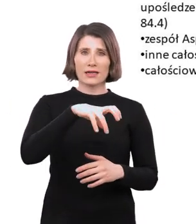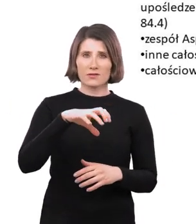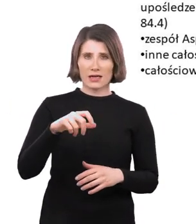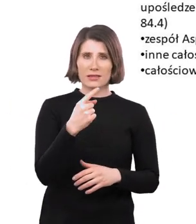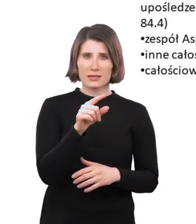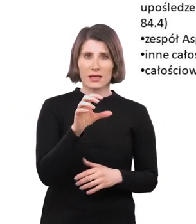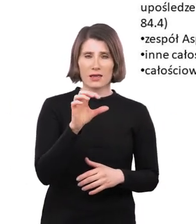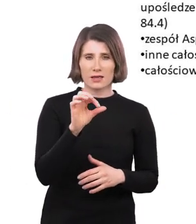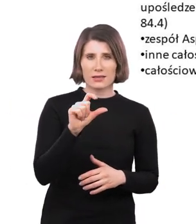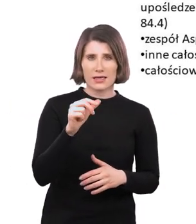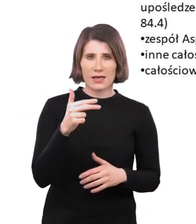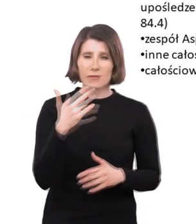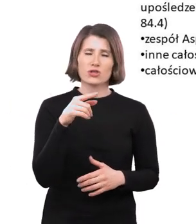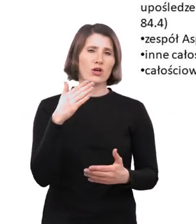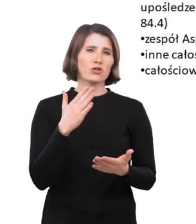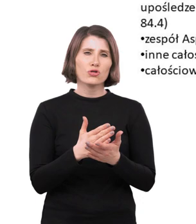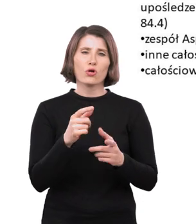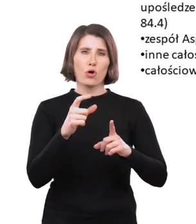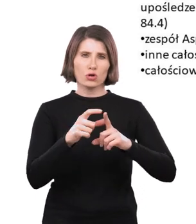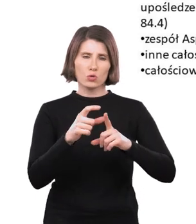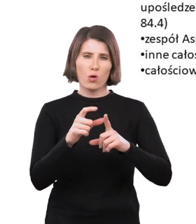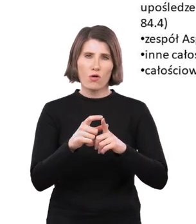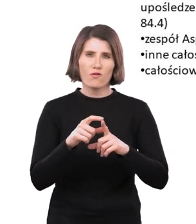zaburzeń autystycznych.